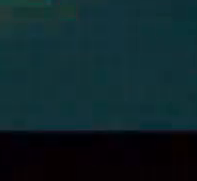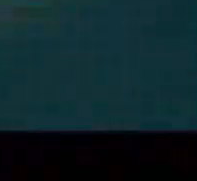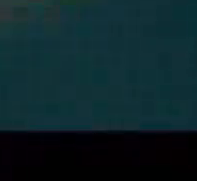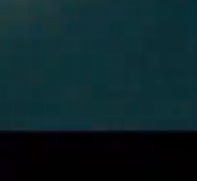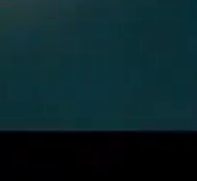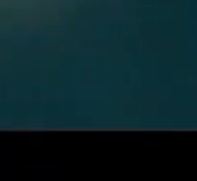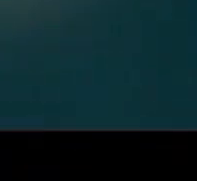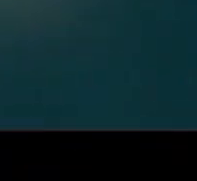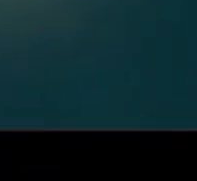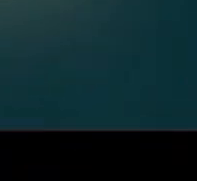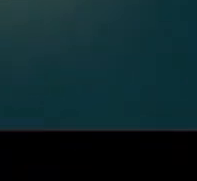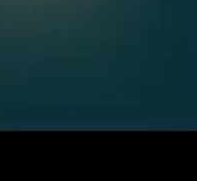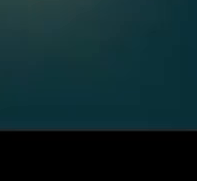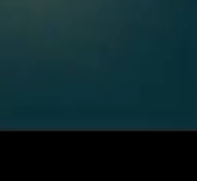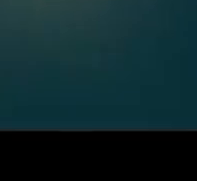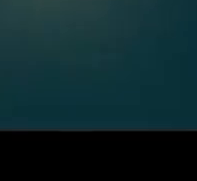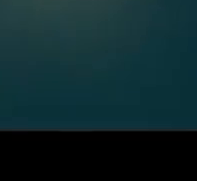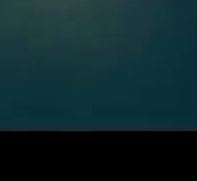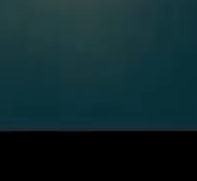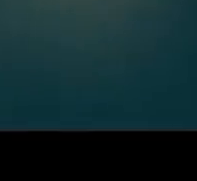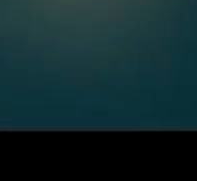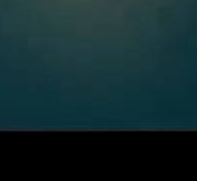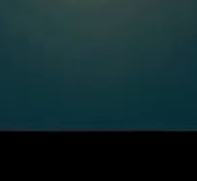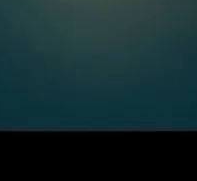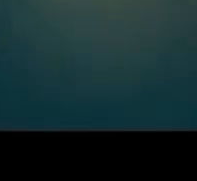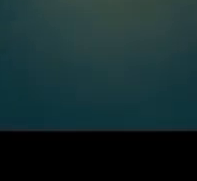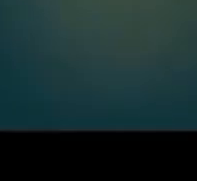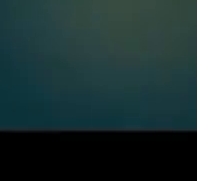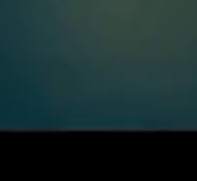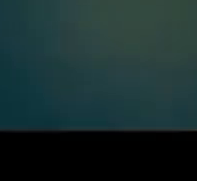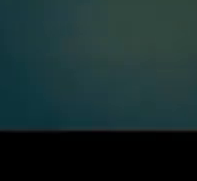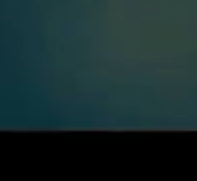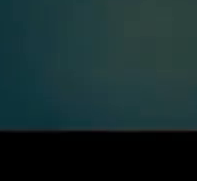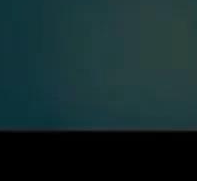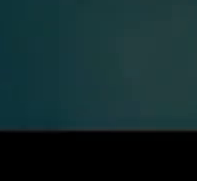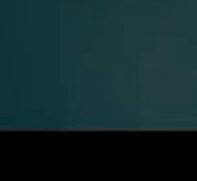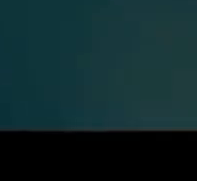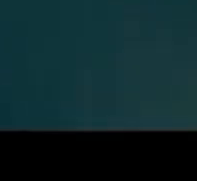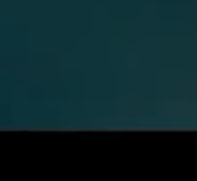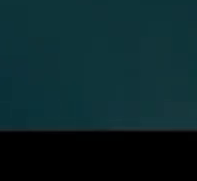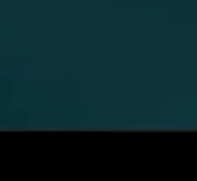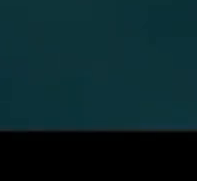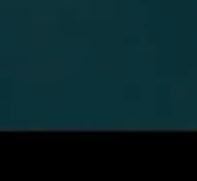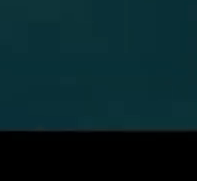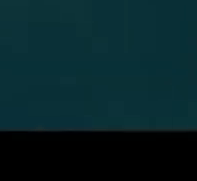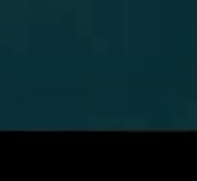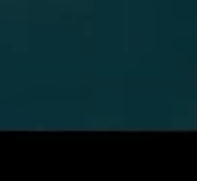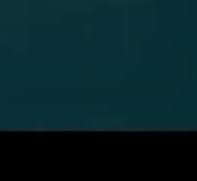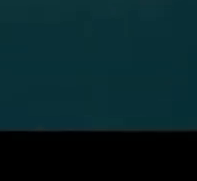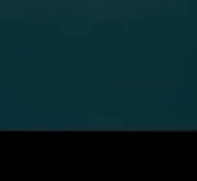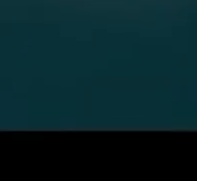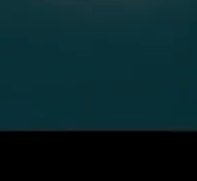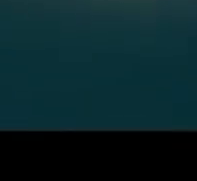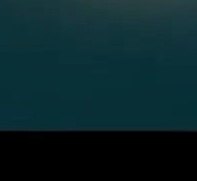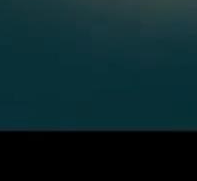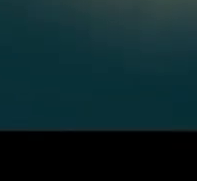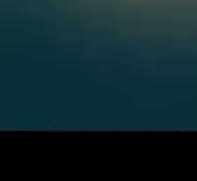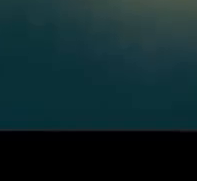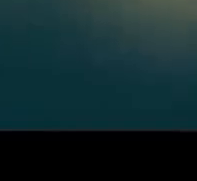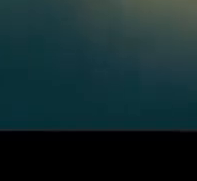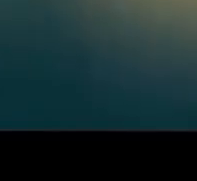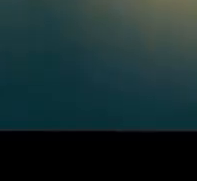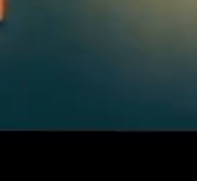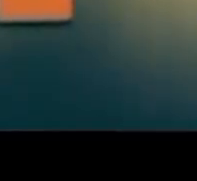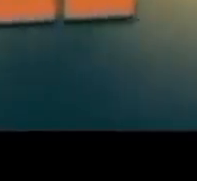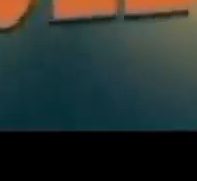and now live from the Christian Bible Baptist Church studio your favorite noon time Show